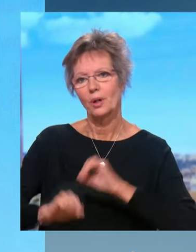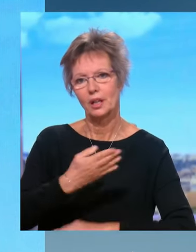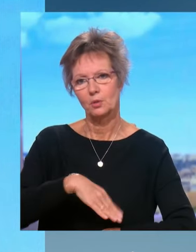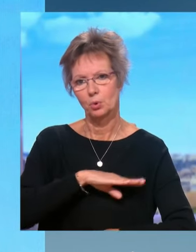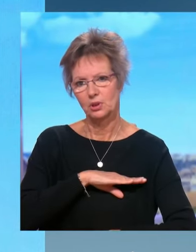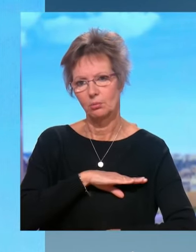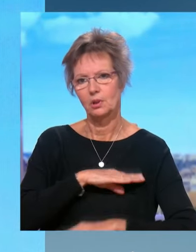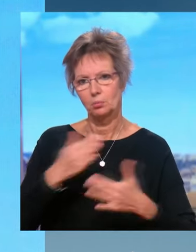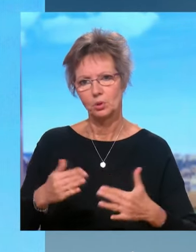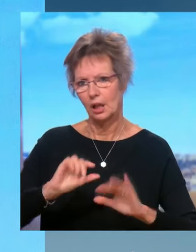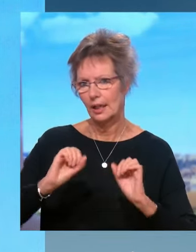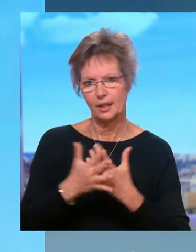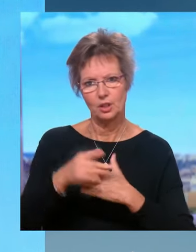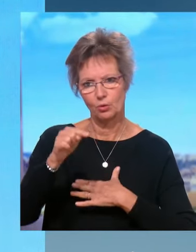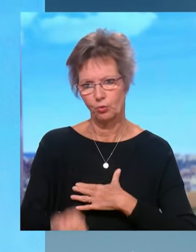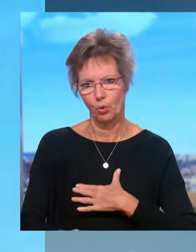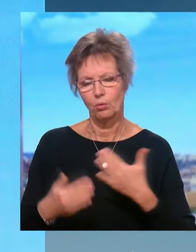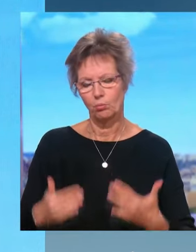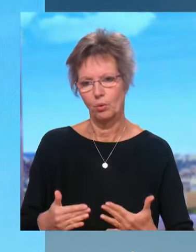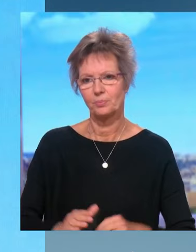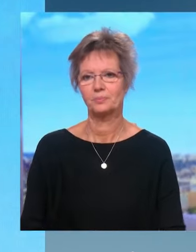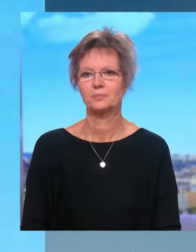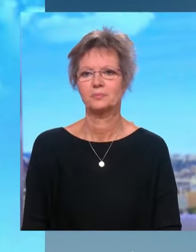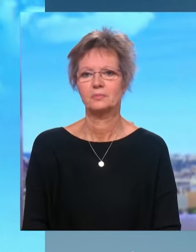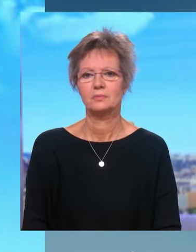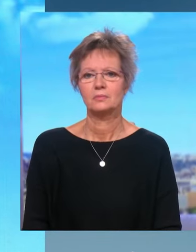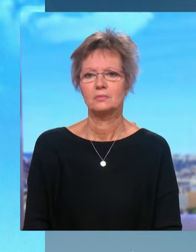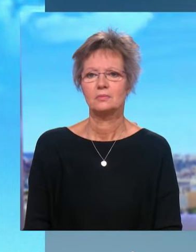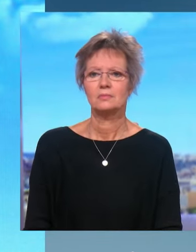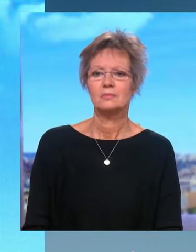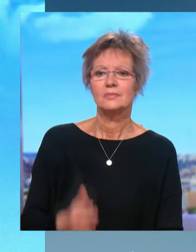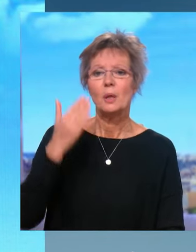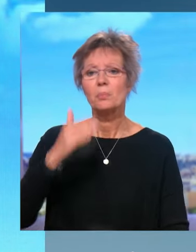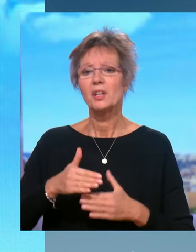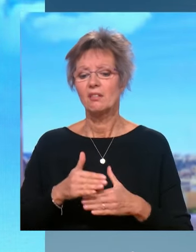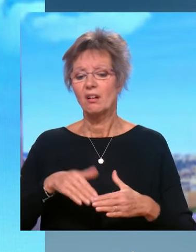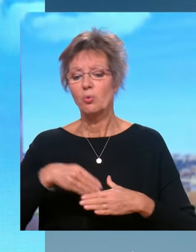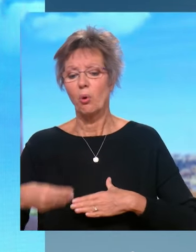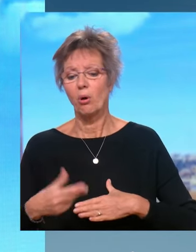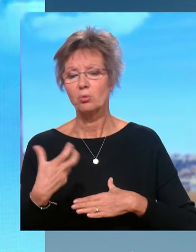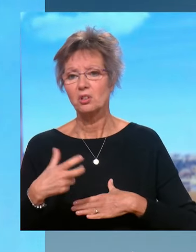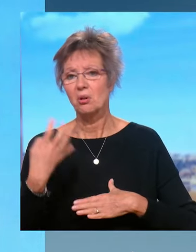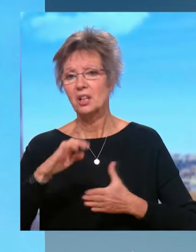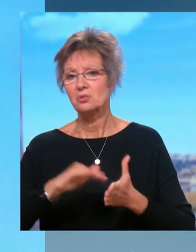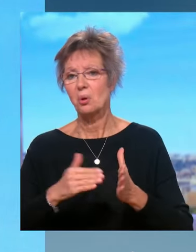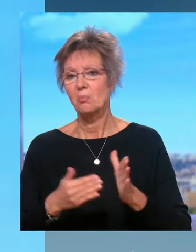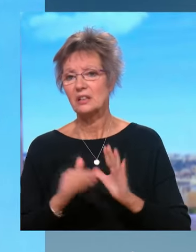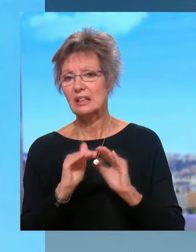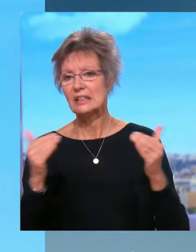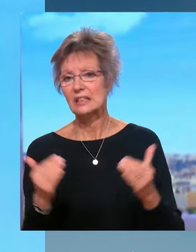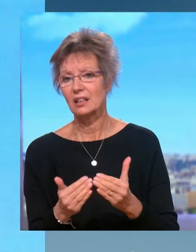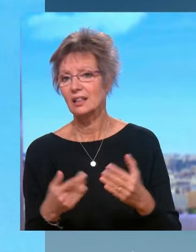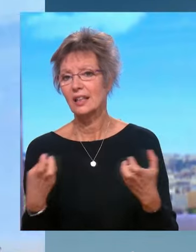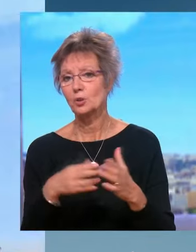monde et donc c'est tout le monde qui doit réagir. C'est comme ça que je le vois de mon côté. Même si c'est à 300-400 mètres des stades ? Même si c'est à 300-400 mètres des stades. La Ligue